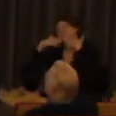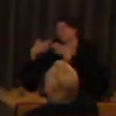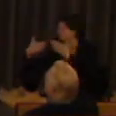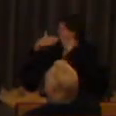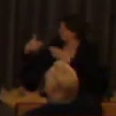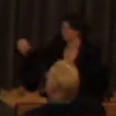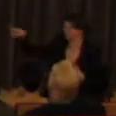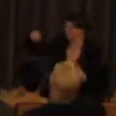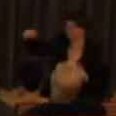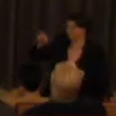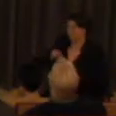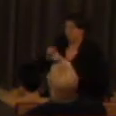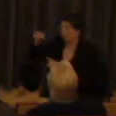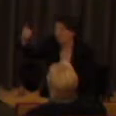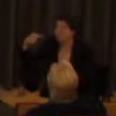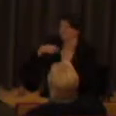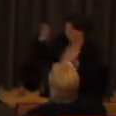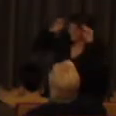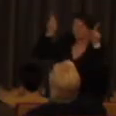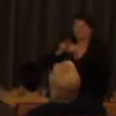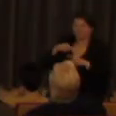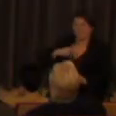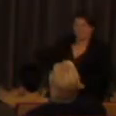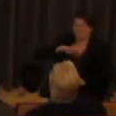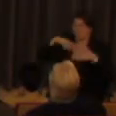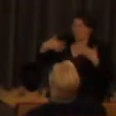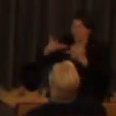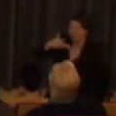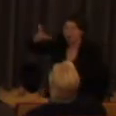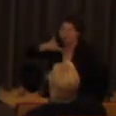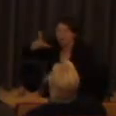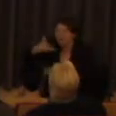per això que volem donar les gràcies i agrair als alumnes.